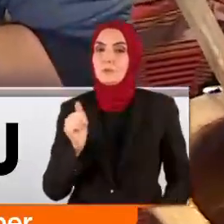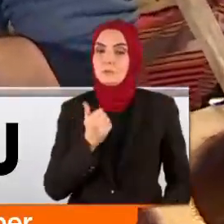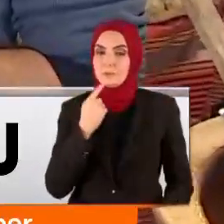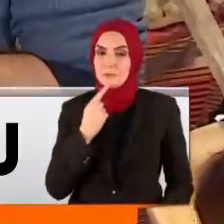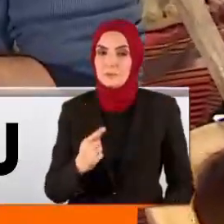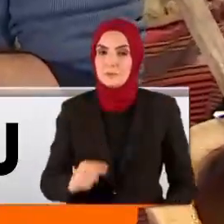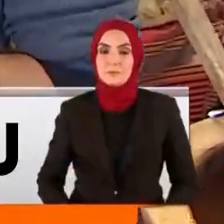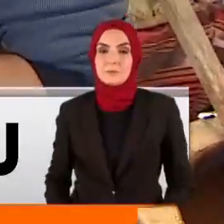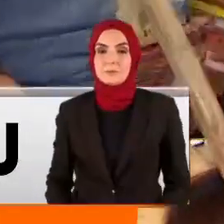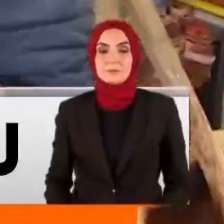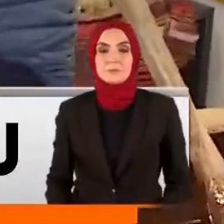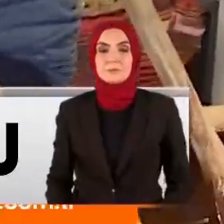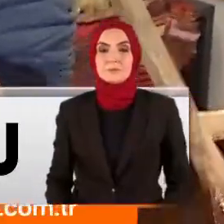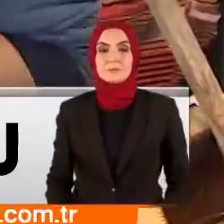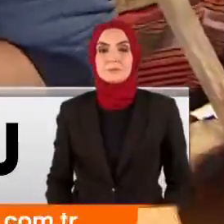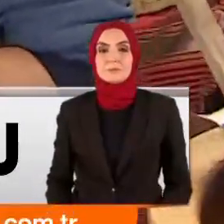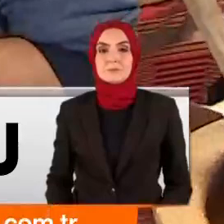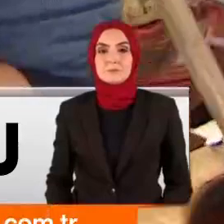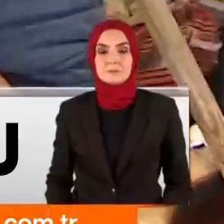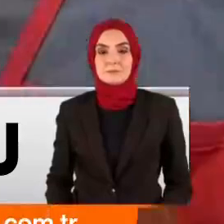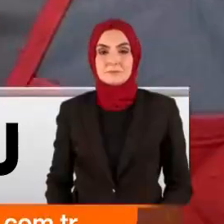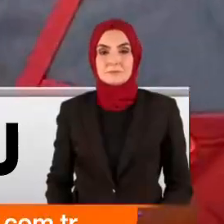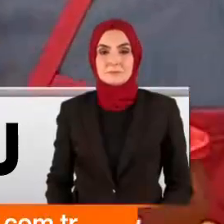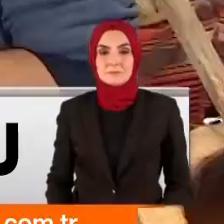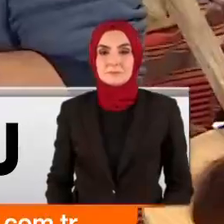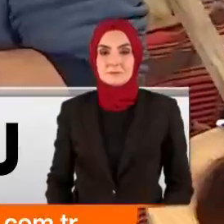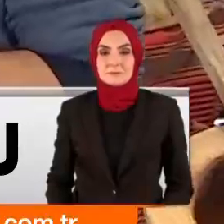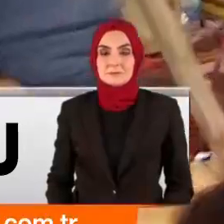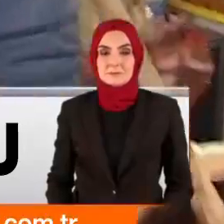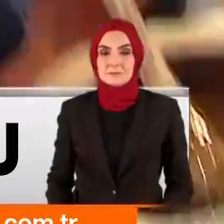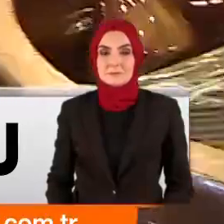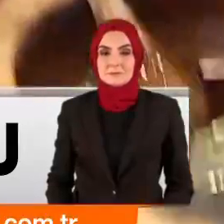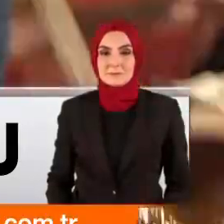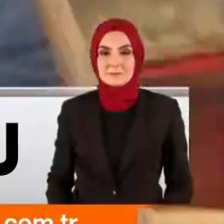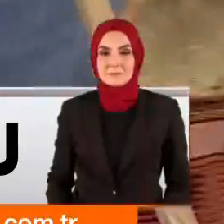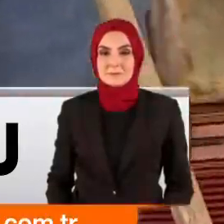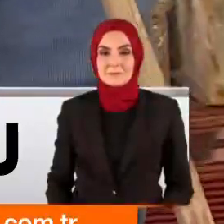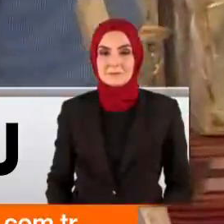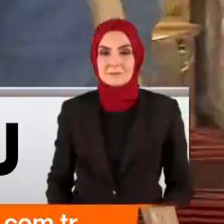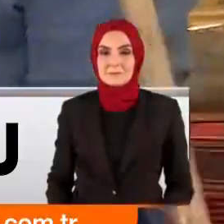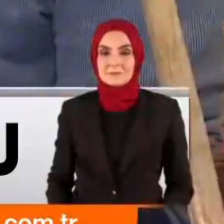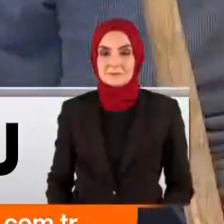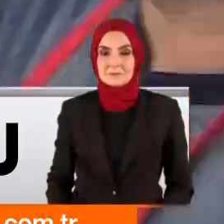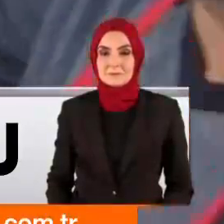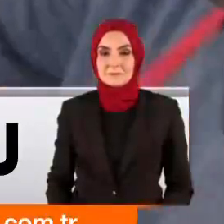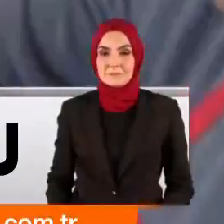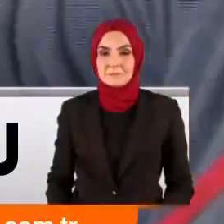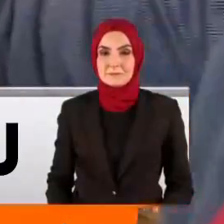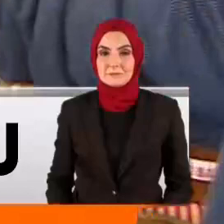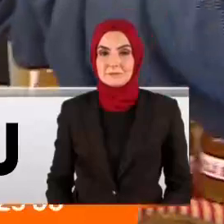Erken kavuşursun. Ne yaparım? Çabuk kavuşursun. Allah. Evet. O derece. Hemen kavuşursun.